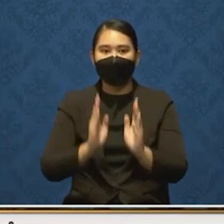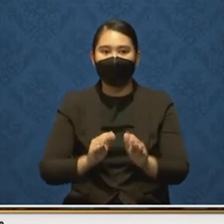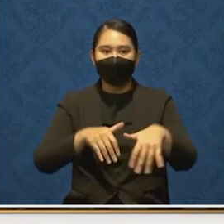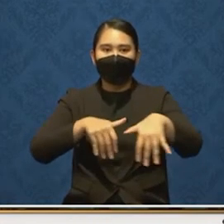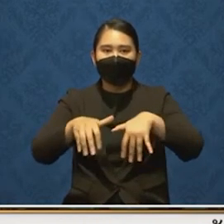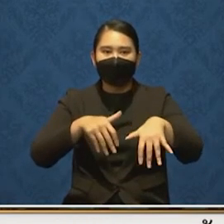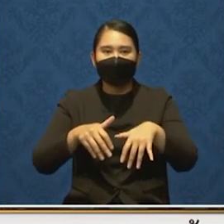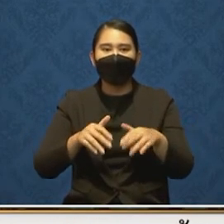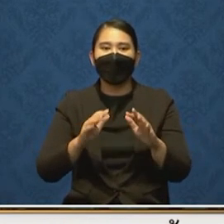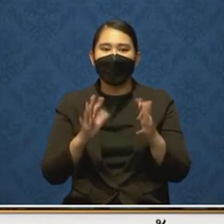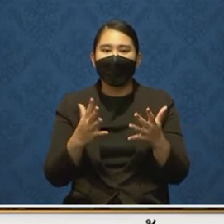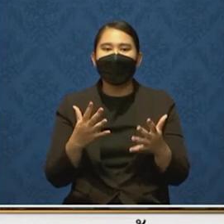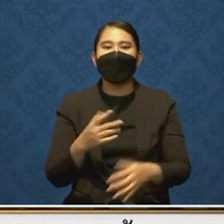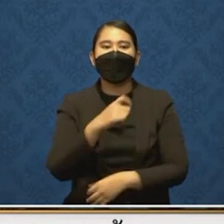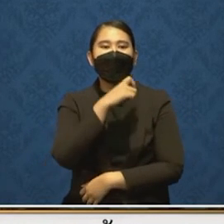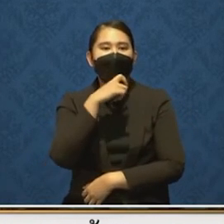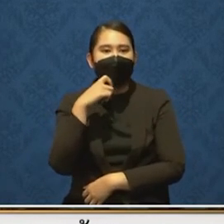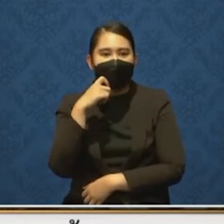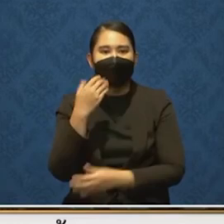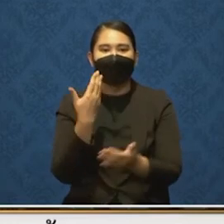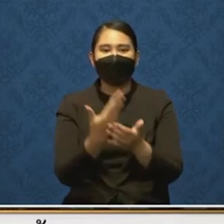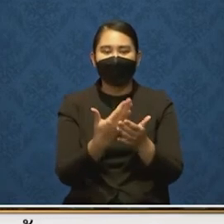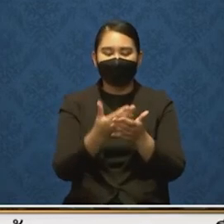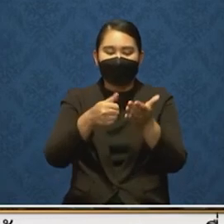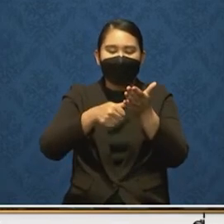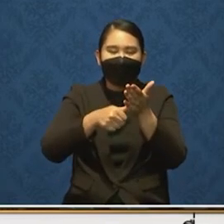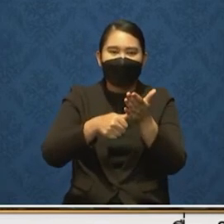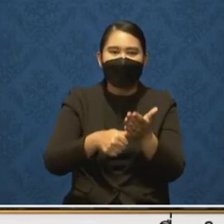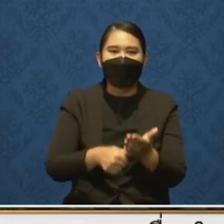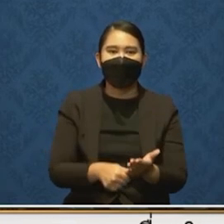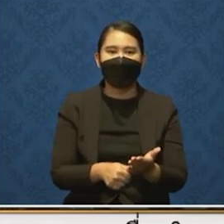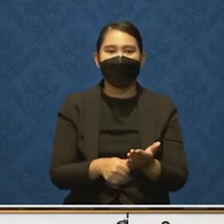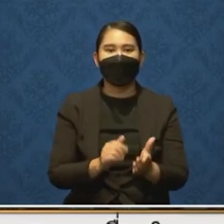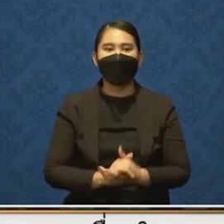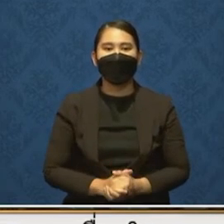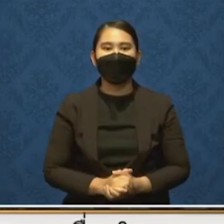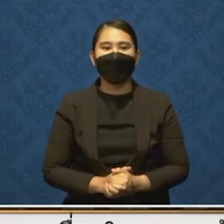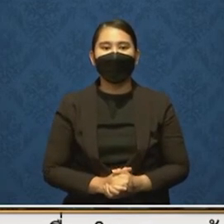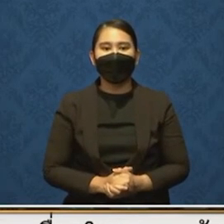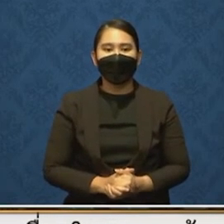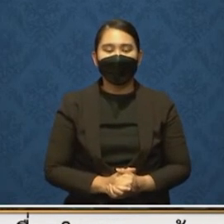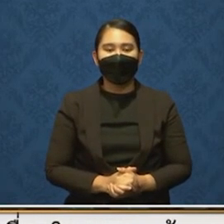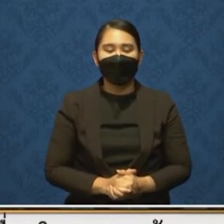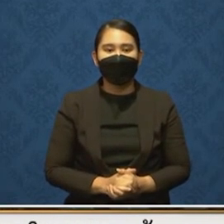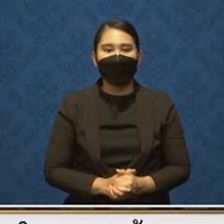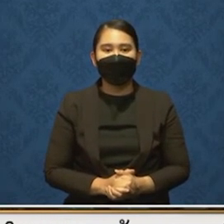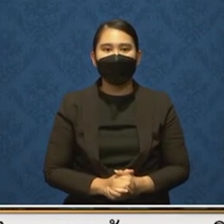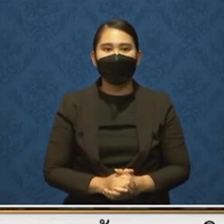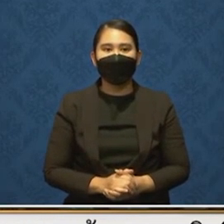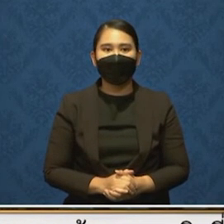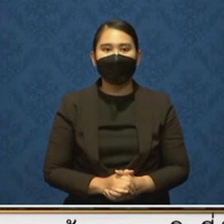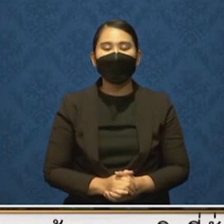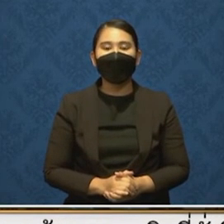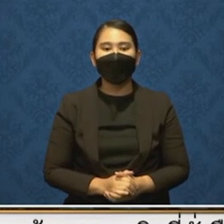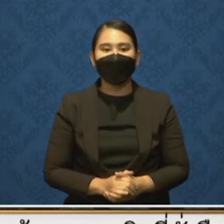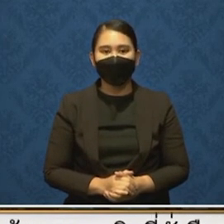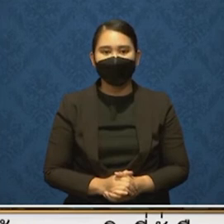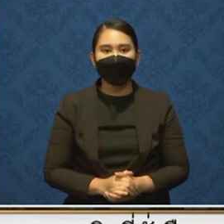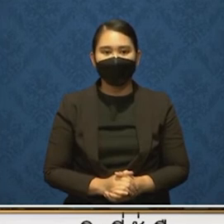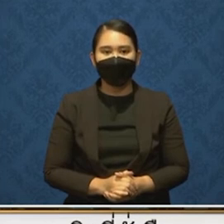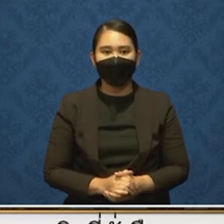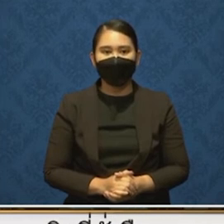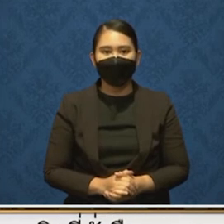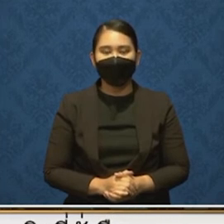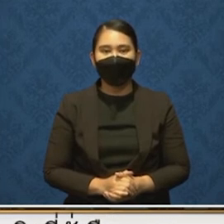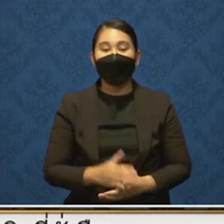ดอยาก ยากจนเป็ี่สินลผลตัวครั ทประทานครับผมขอย่าทย้อนอดิต